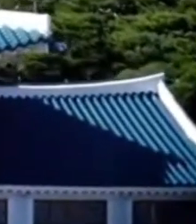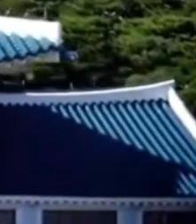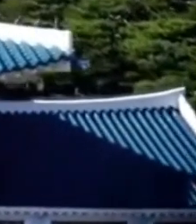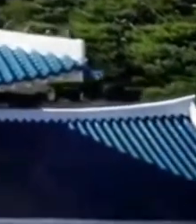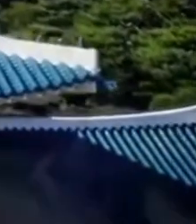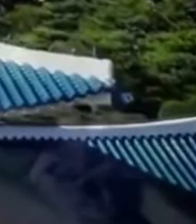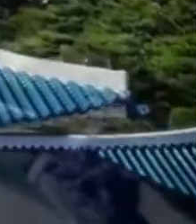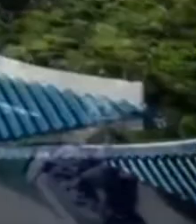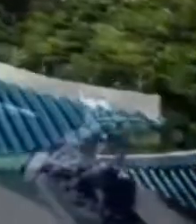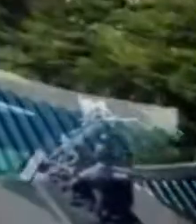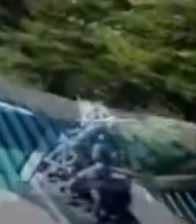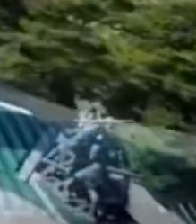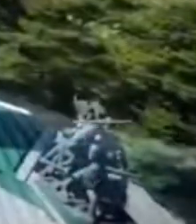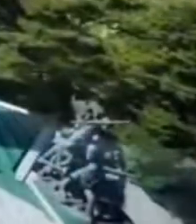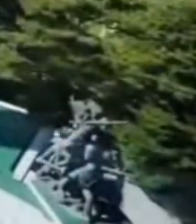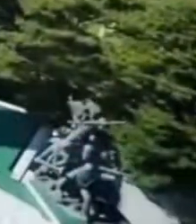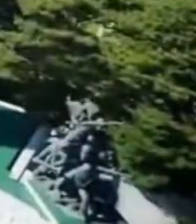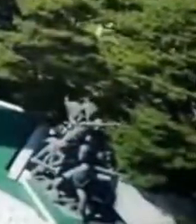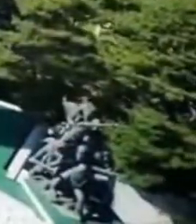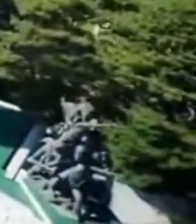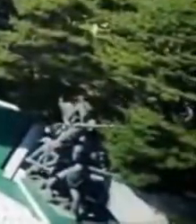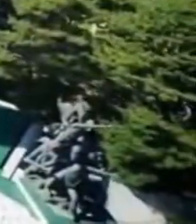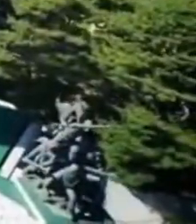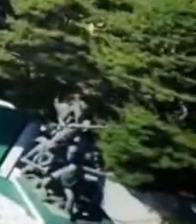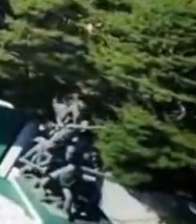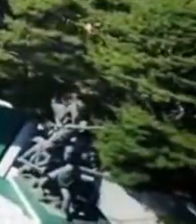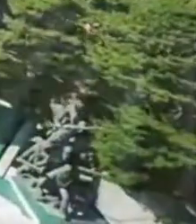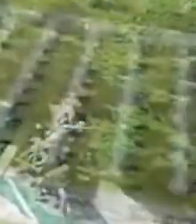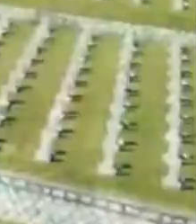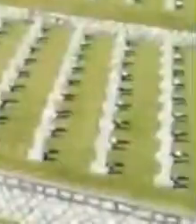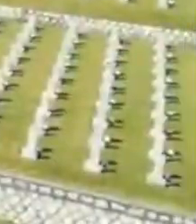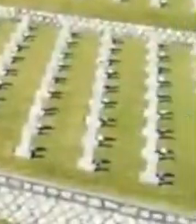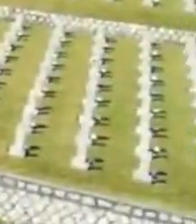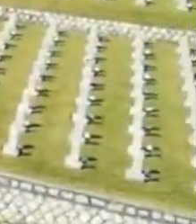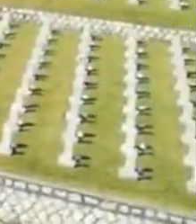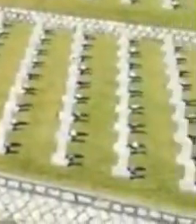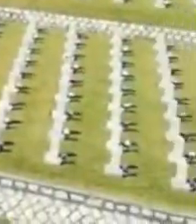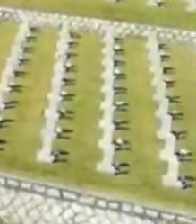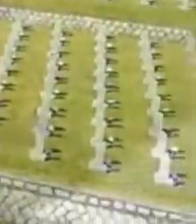결코 잊지 않을 것입니다. 당신의 고귀한 헌신